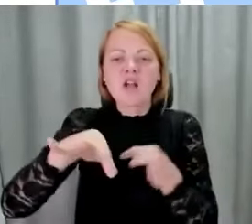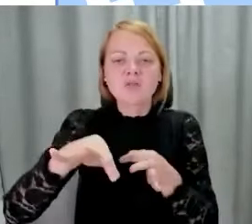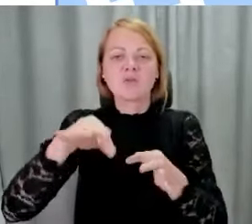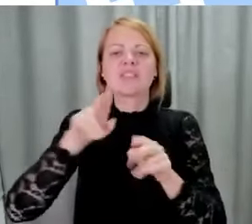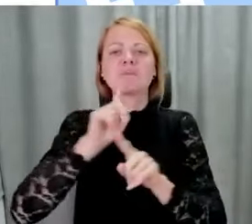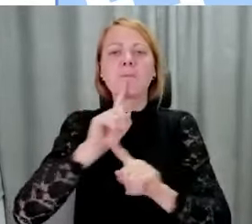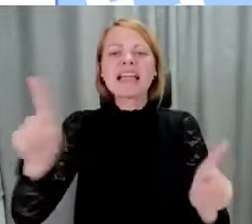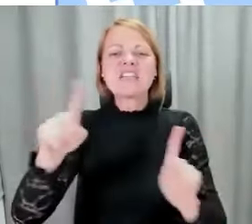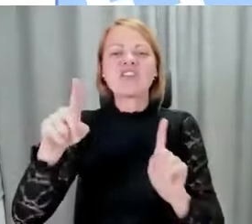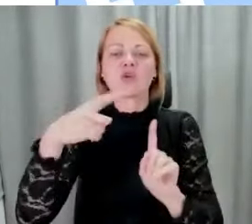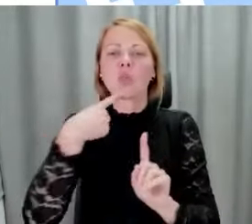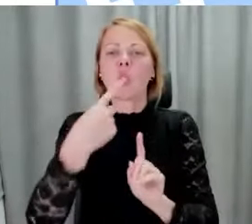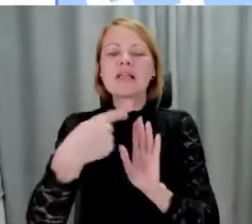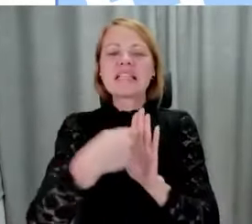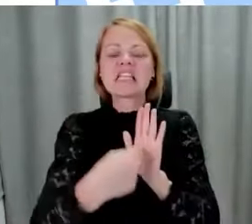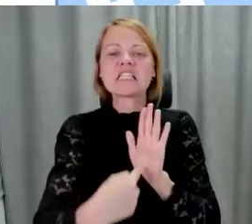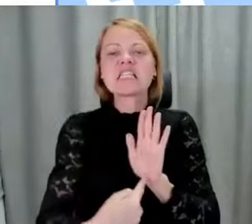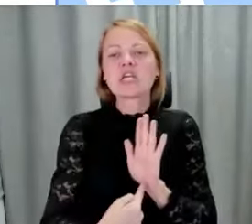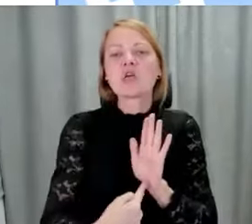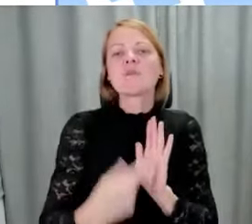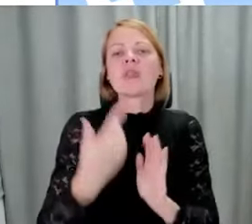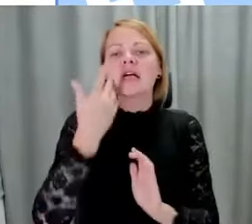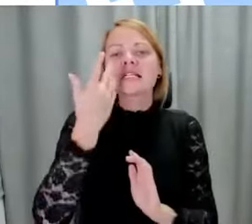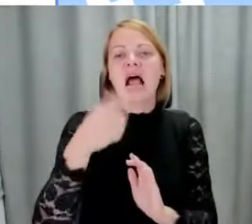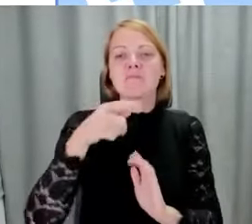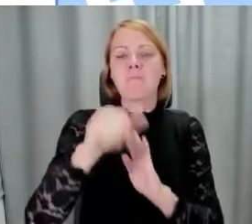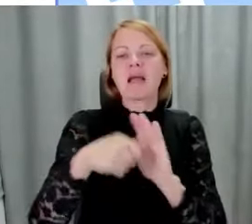kad ir šīs te patvērtnes jābūvē.